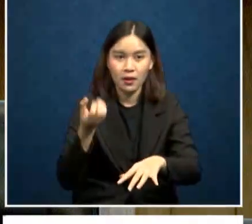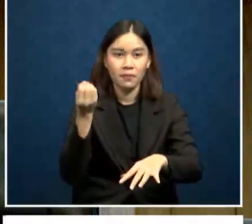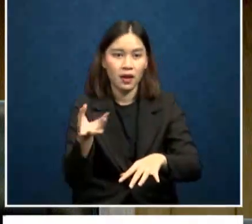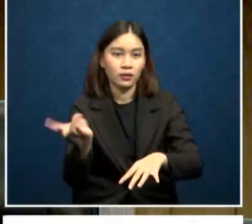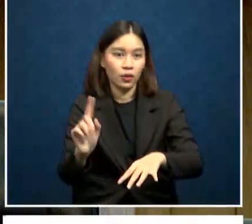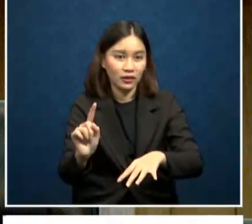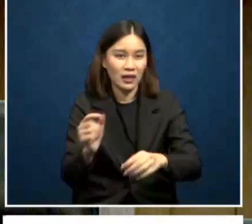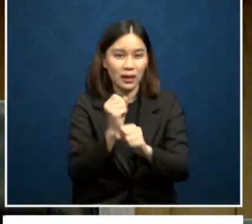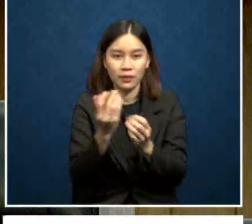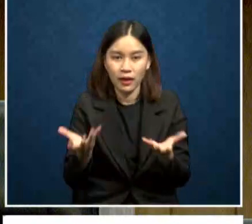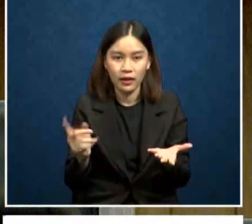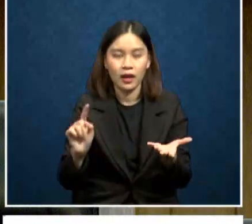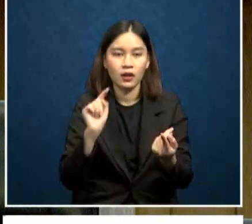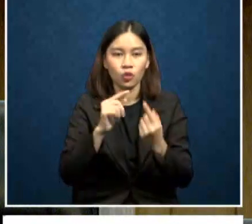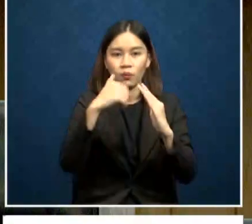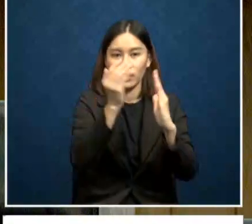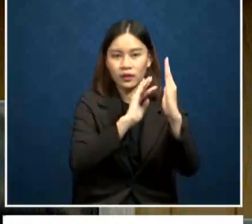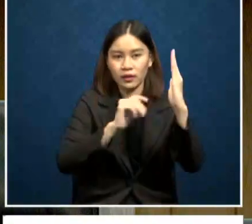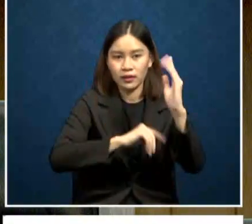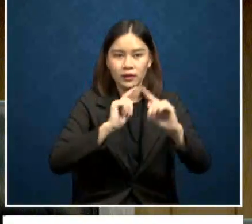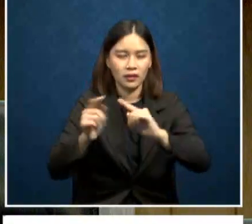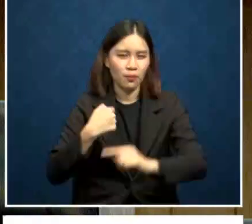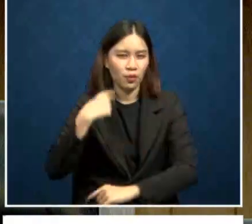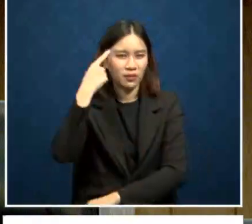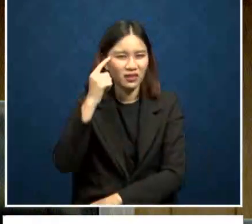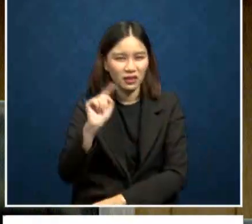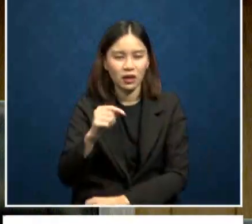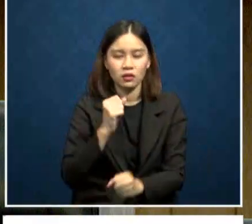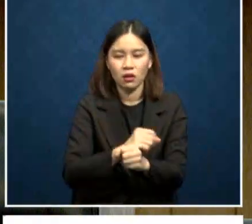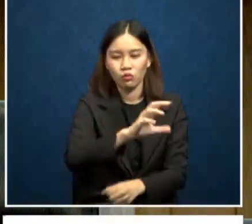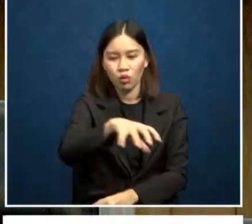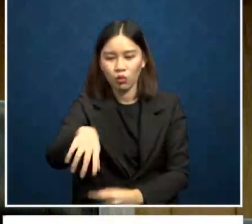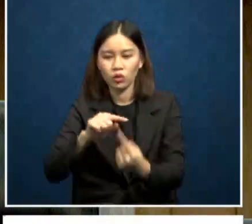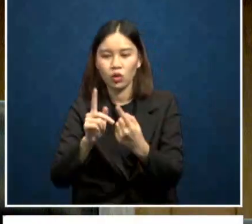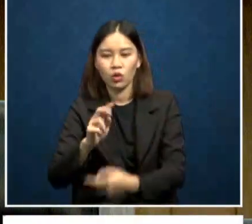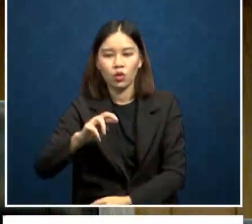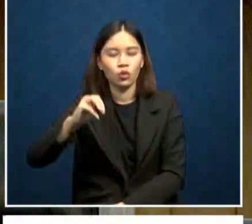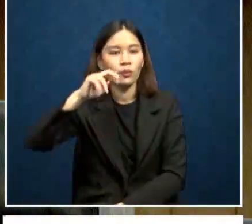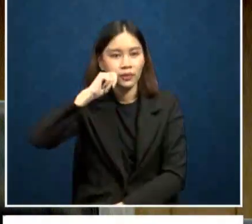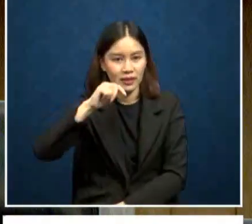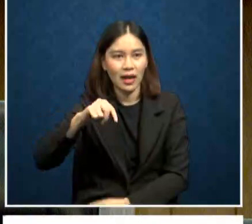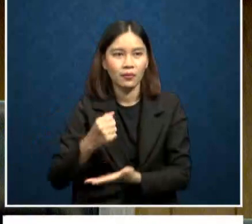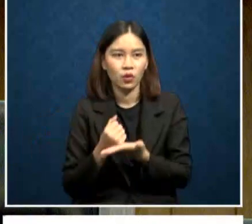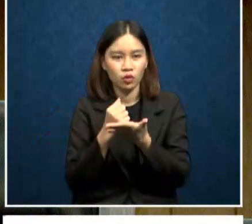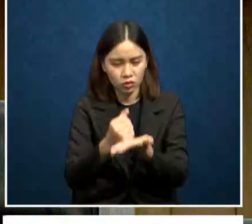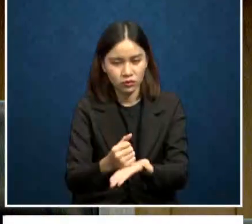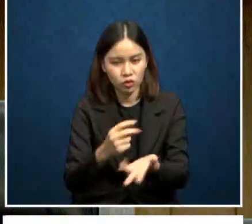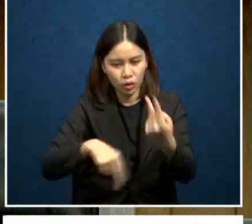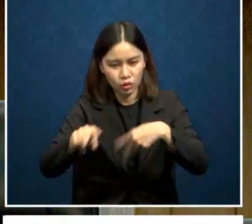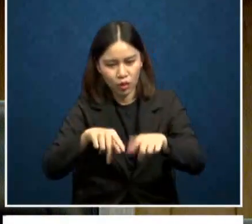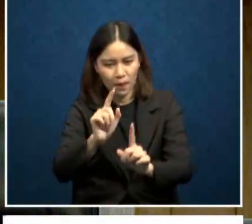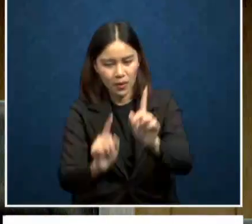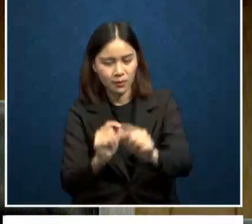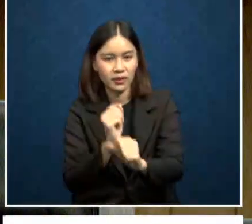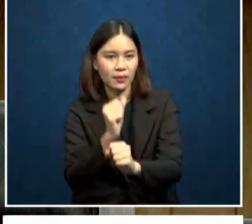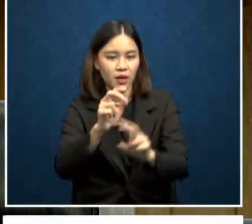แค่ไหนอย่างไรในแต่ละพื้นที่ซึ่งจริงๆแล้วผมคิดว่าหน่วยงานของทรัพยากรน้ำบดาเนี่ยสามารถที่จะสแกนหาแล้ว